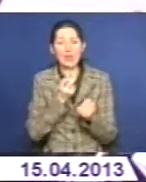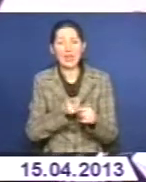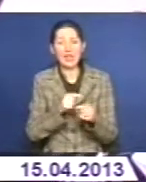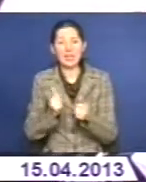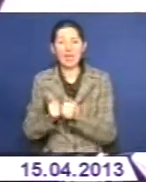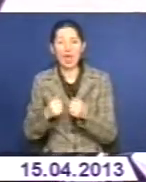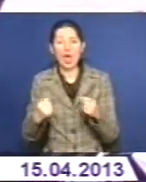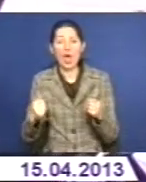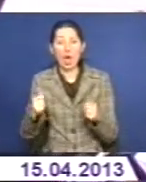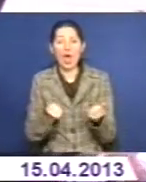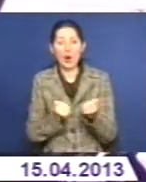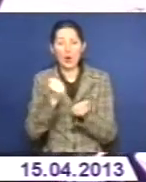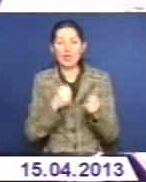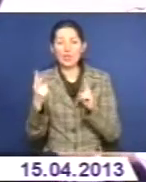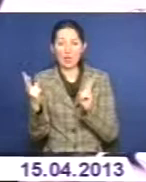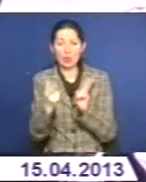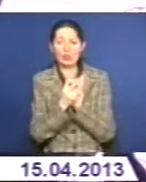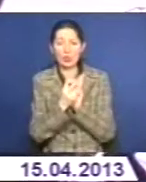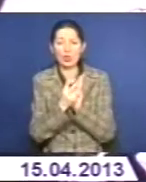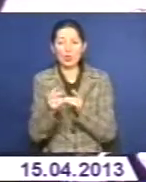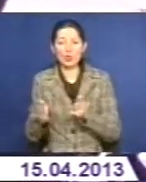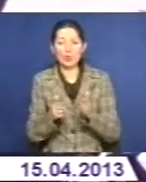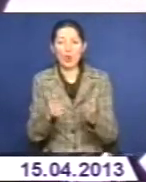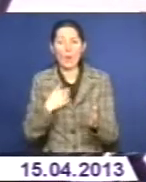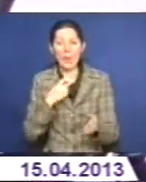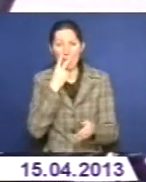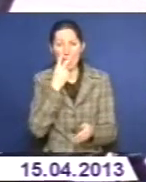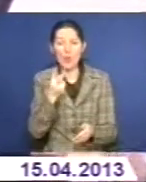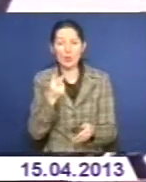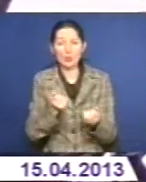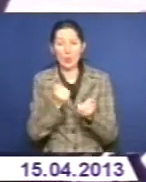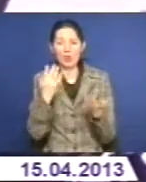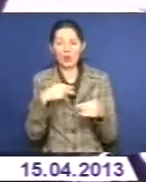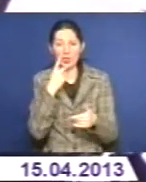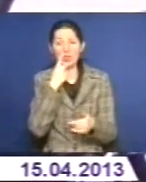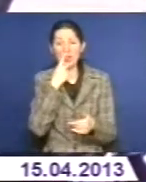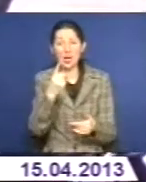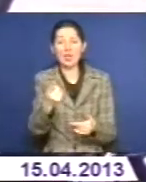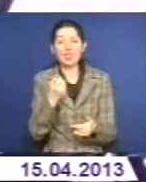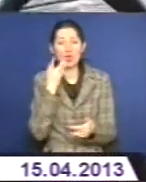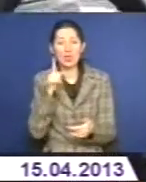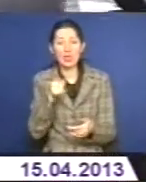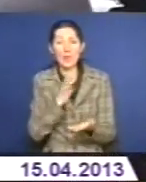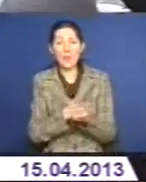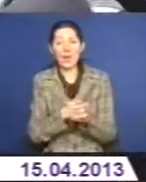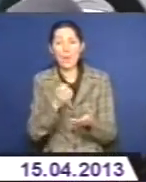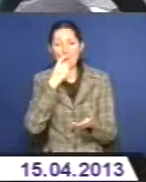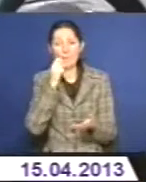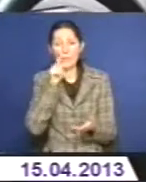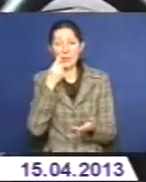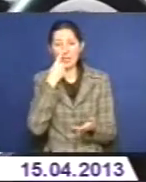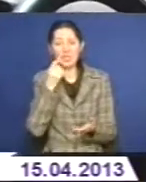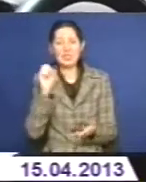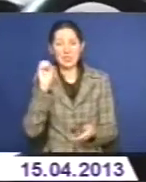рухається зустрічною смугою. Тобто ми бачимо машину вже набагато далі, коли там горить ближнє світло. Ну, я вважаю, що це